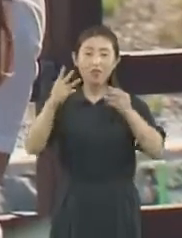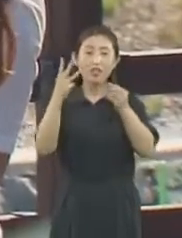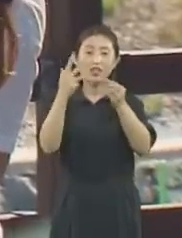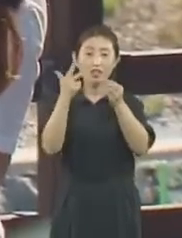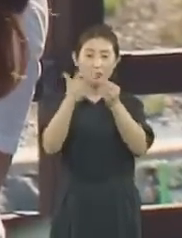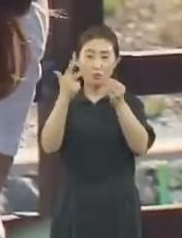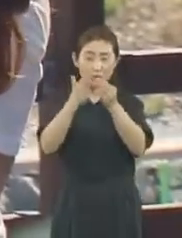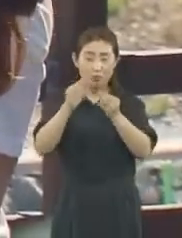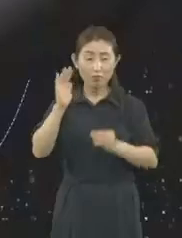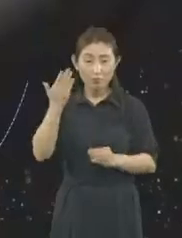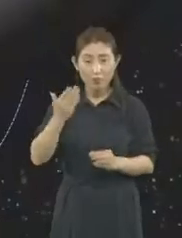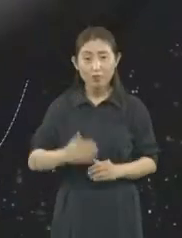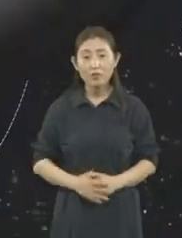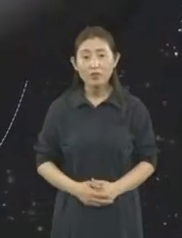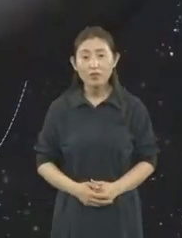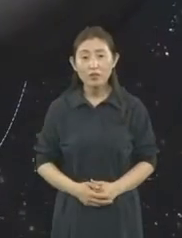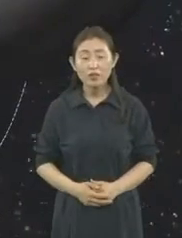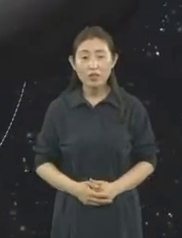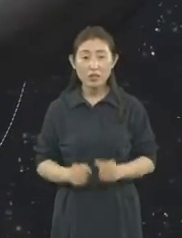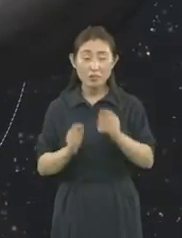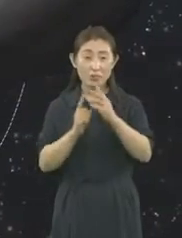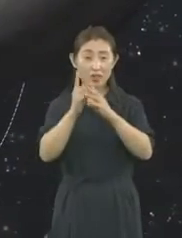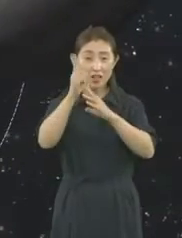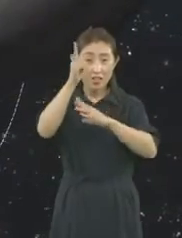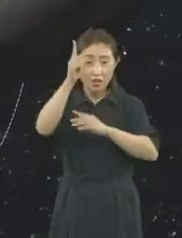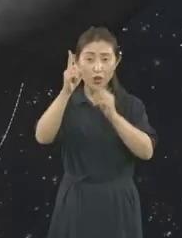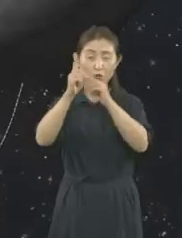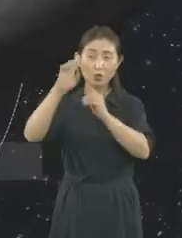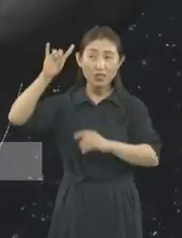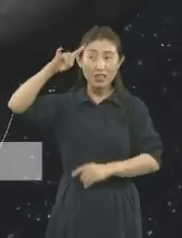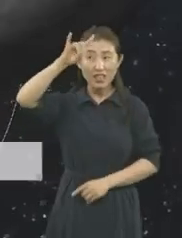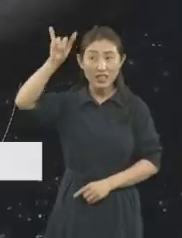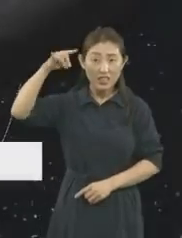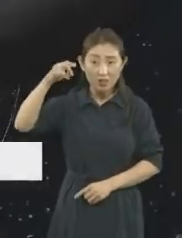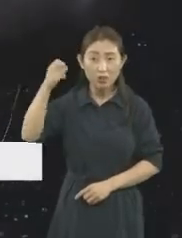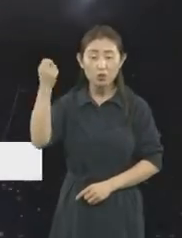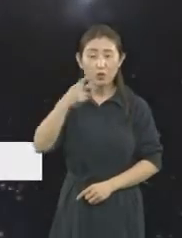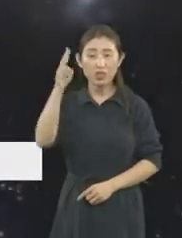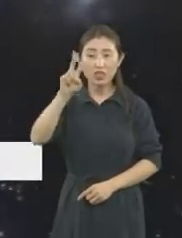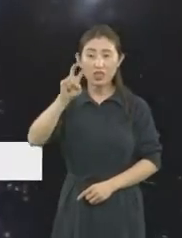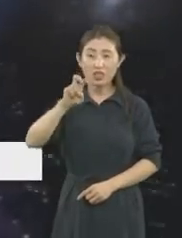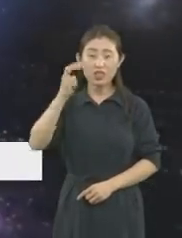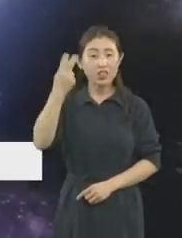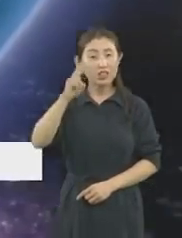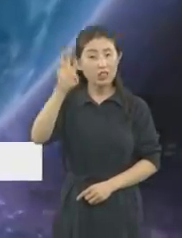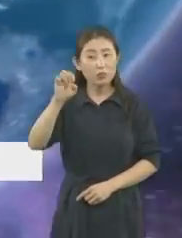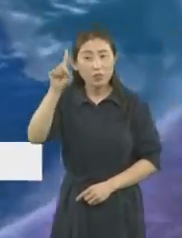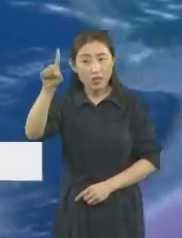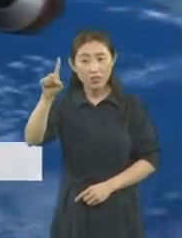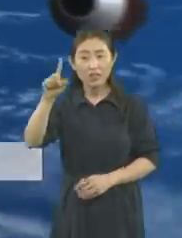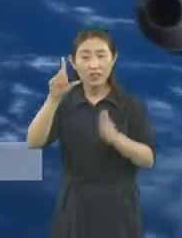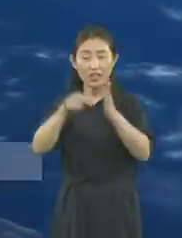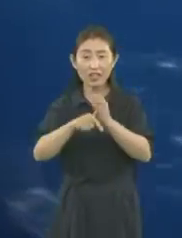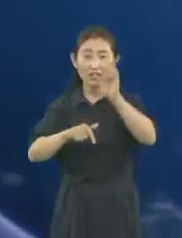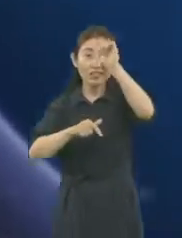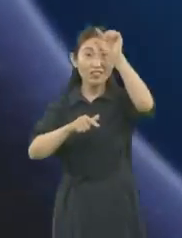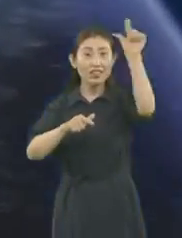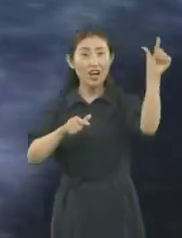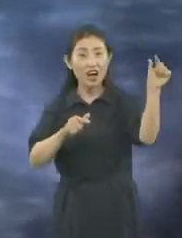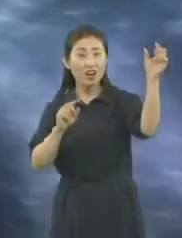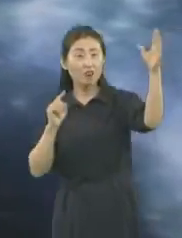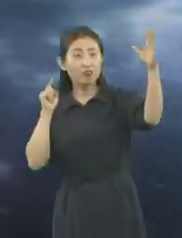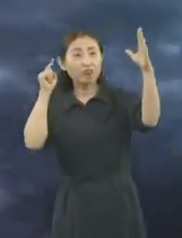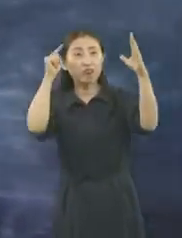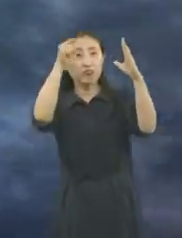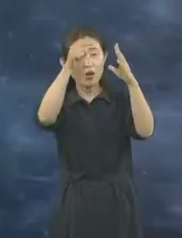국가 대열에 들어섰고 발사체와 위성 개발에 이어 2031년에는 달 탐사선 발사를